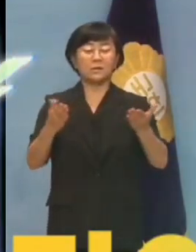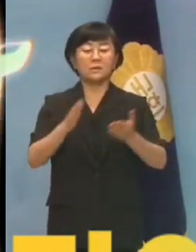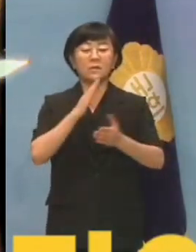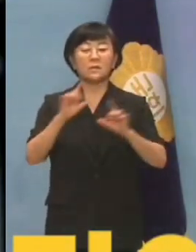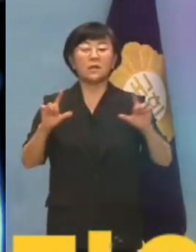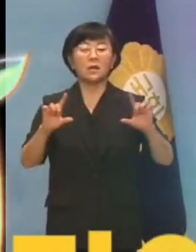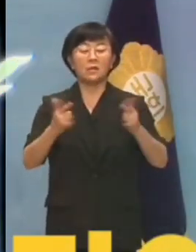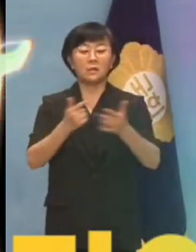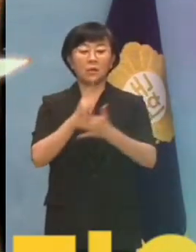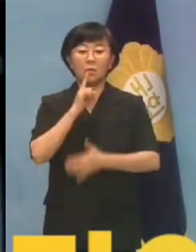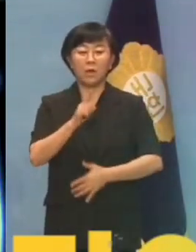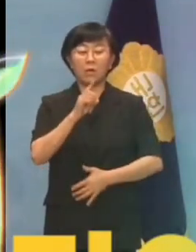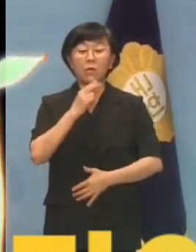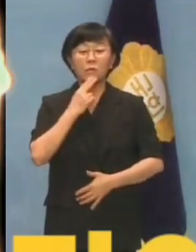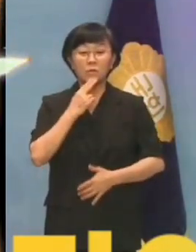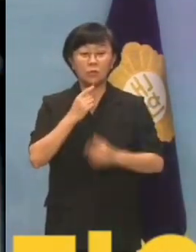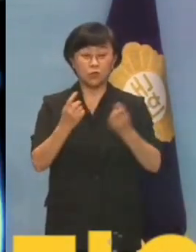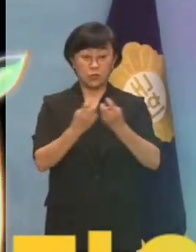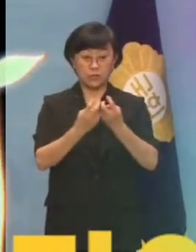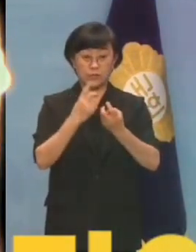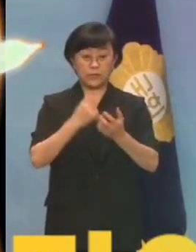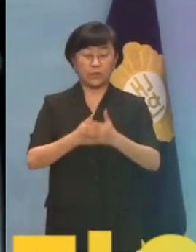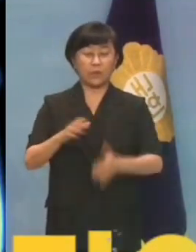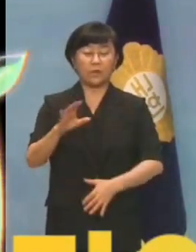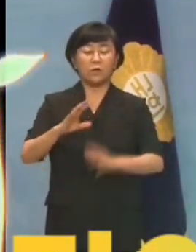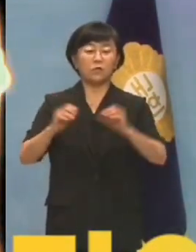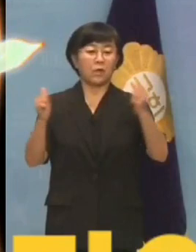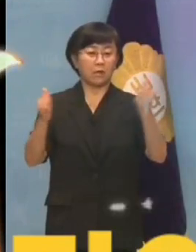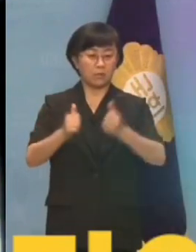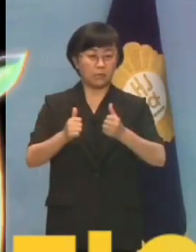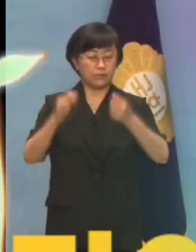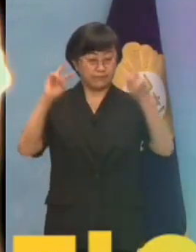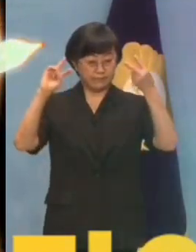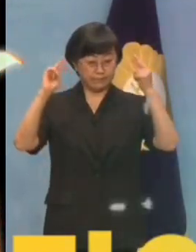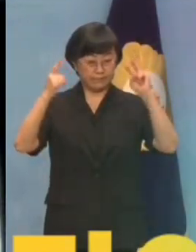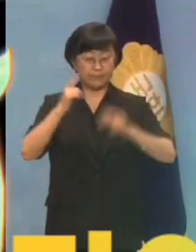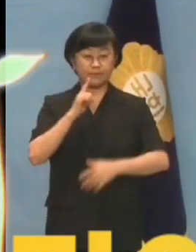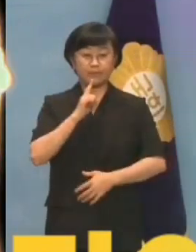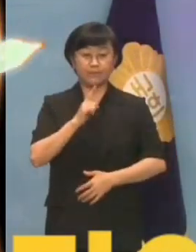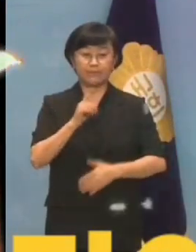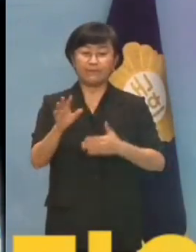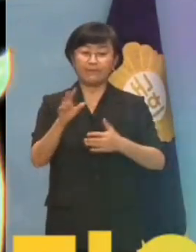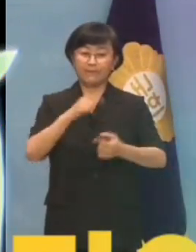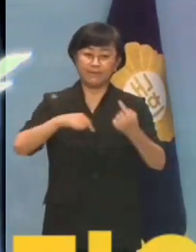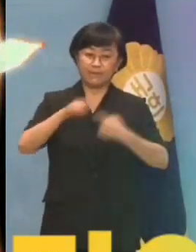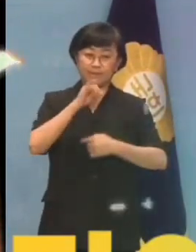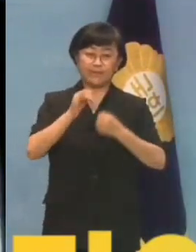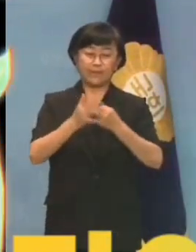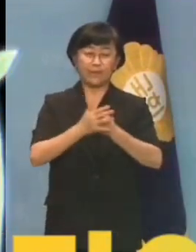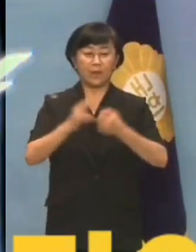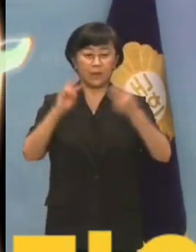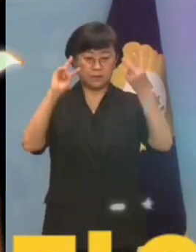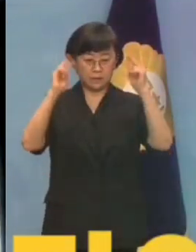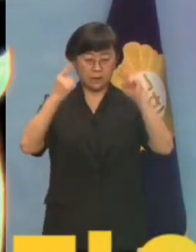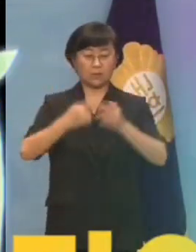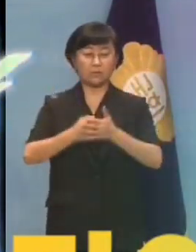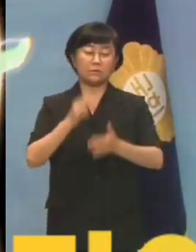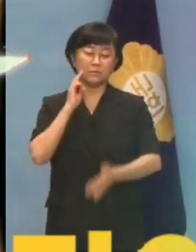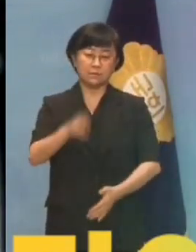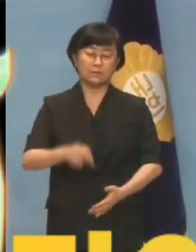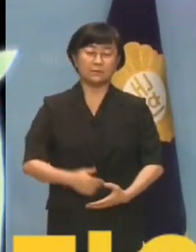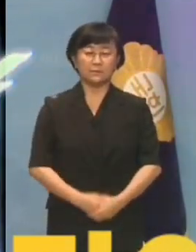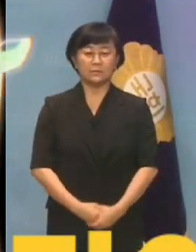정정해주지 않았으면 어쩔 뻔했습니까? 이채익 의원은 착각이라고 변명했지만 착각에도